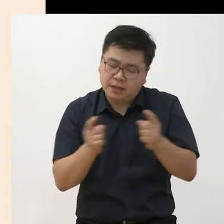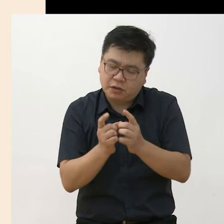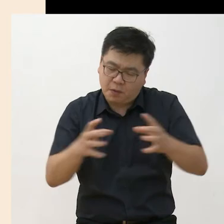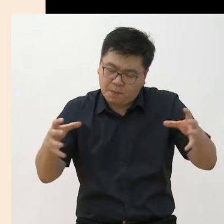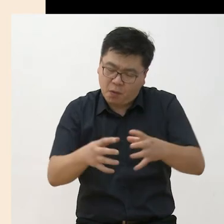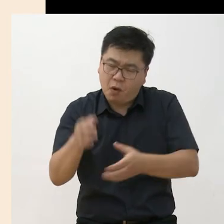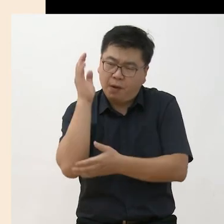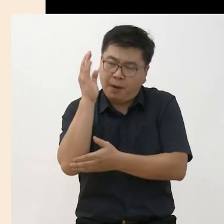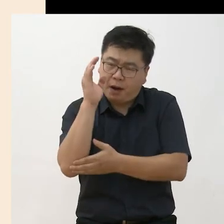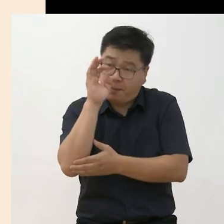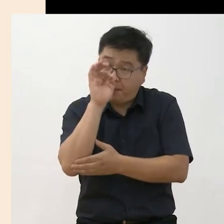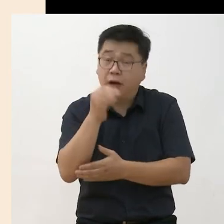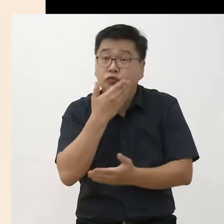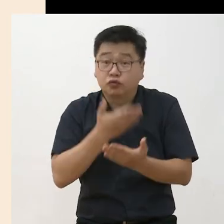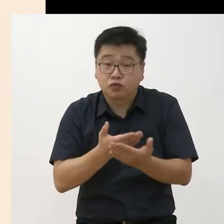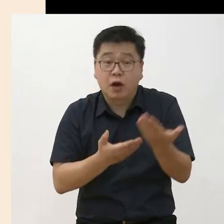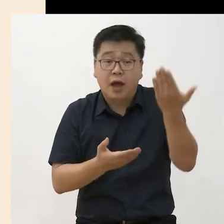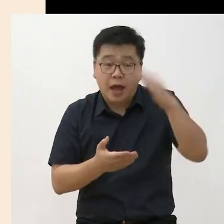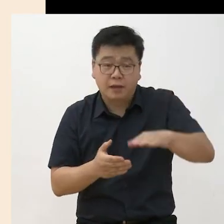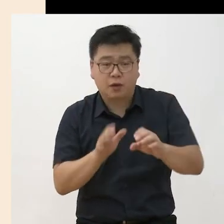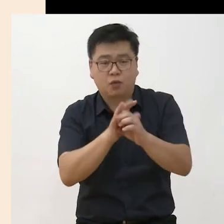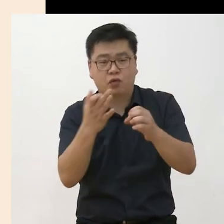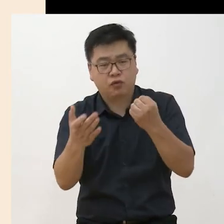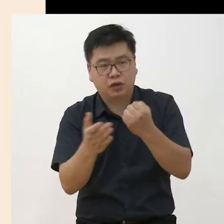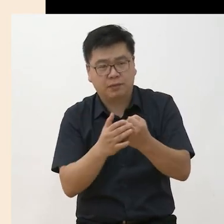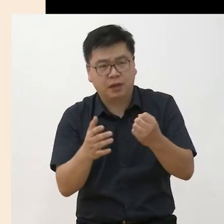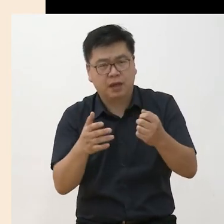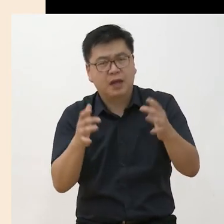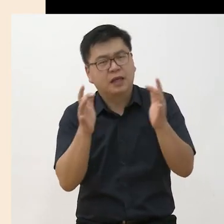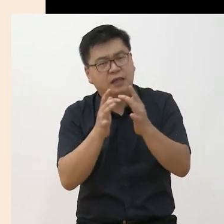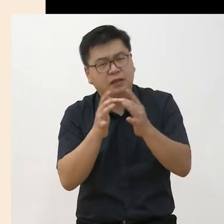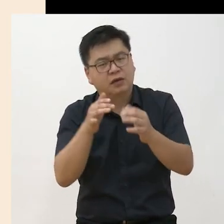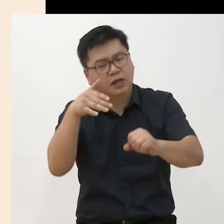내년도에는 이 심의 참관제를 비대면 온라인